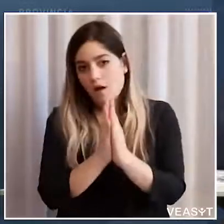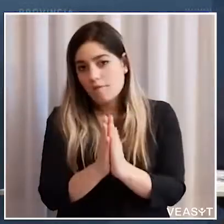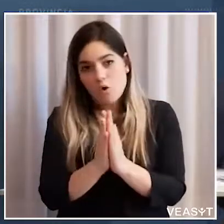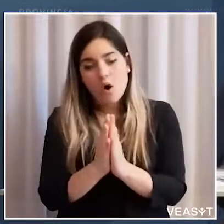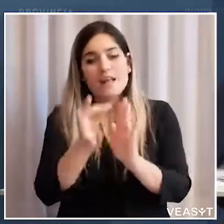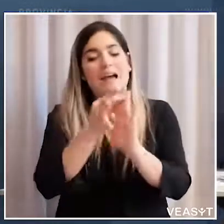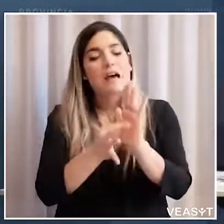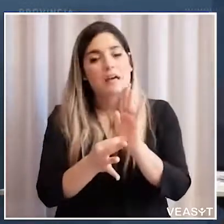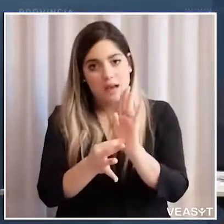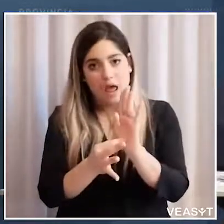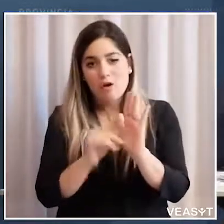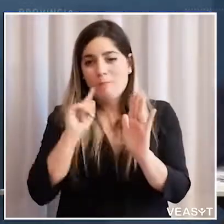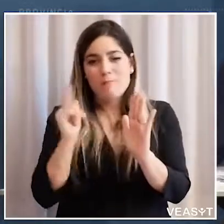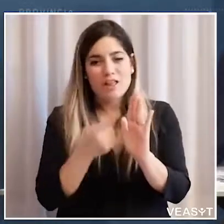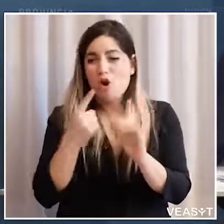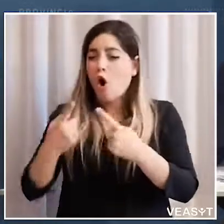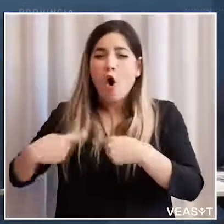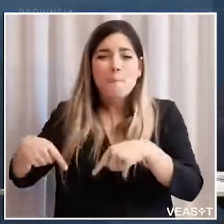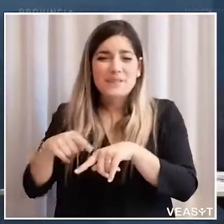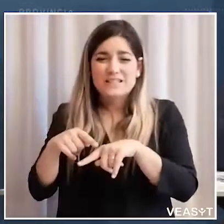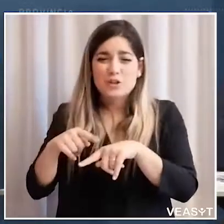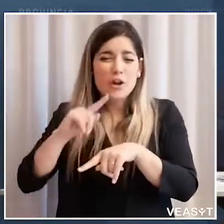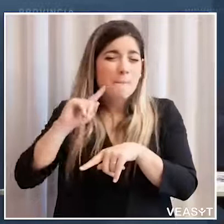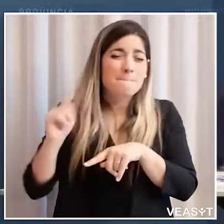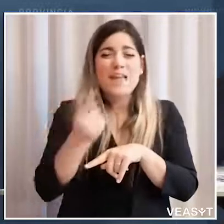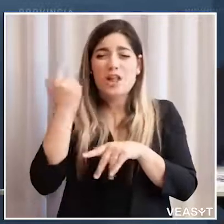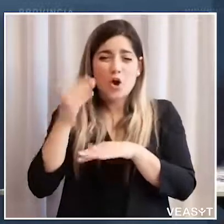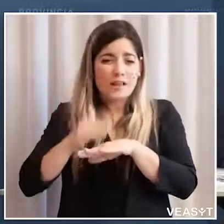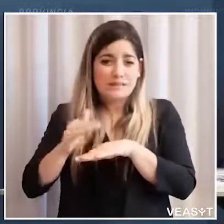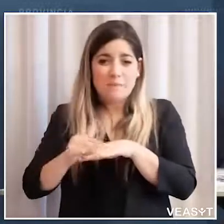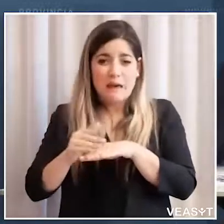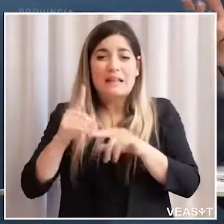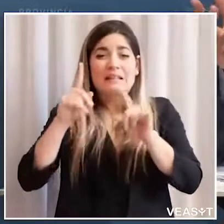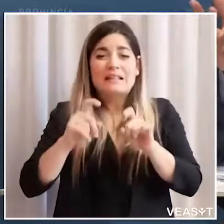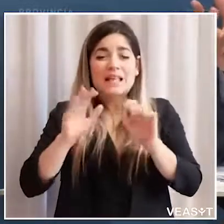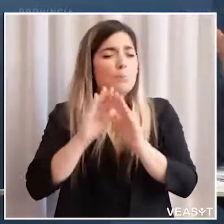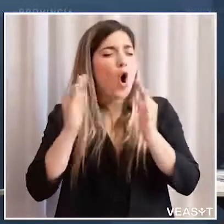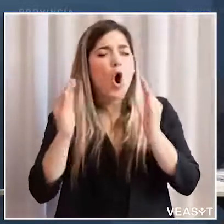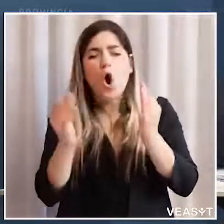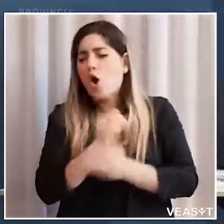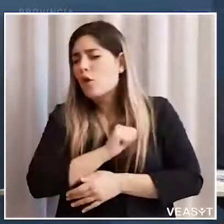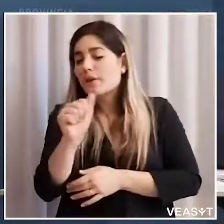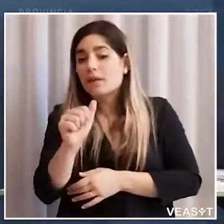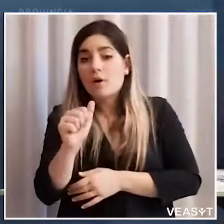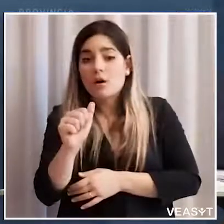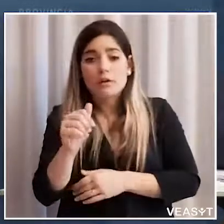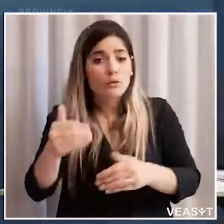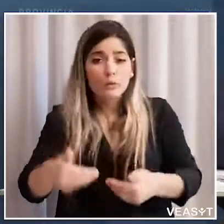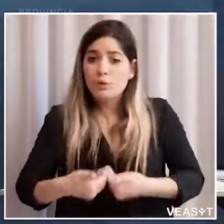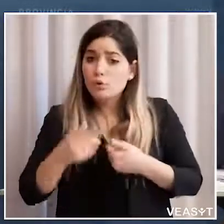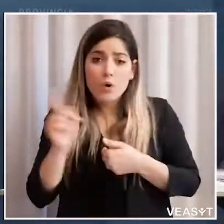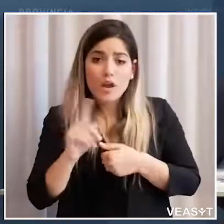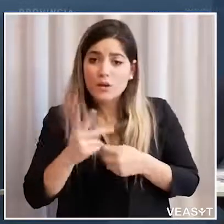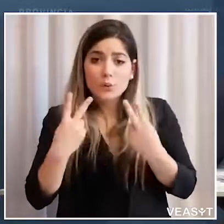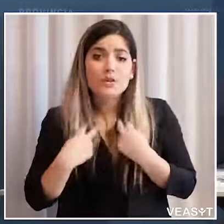favore le regole migliori la commissione miglior ed esperte e maggio test del mondo non possono aiutare